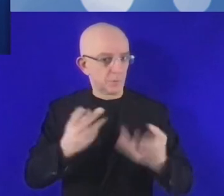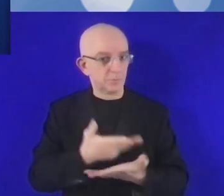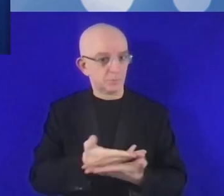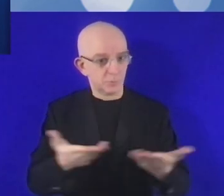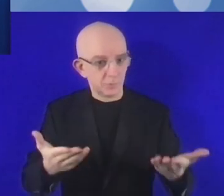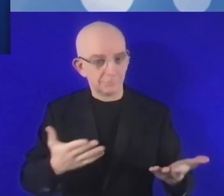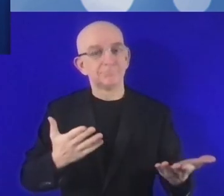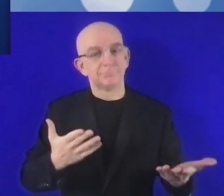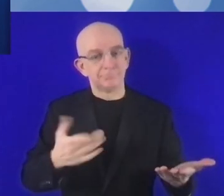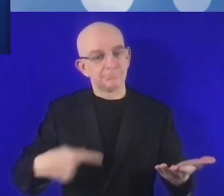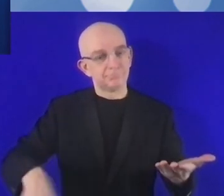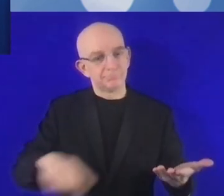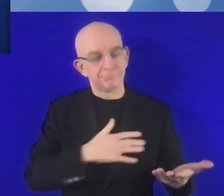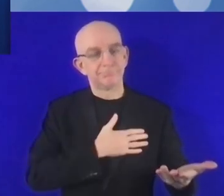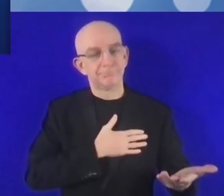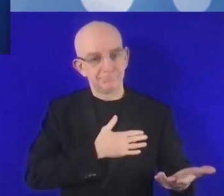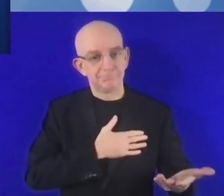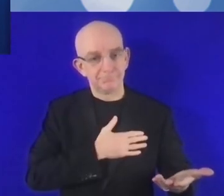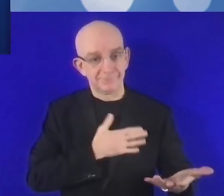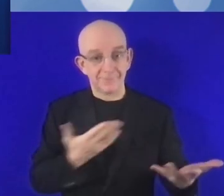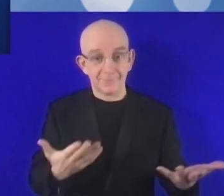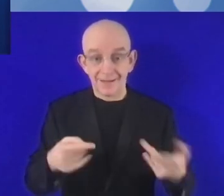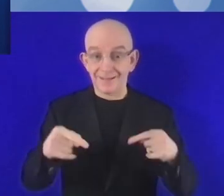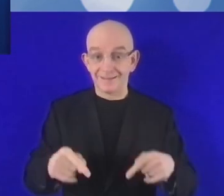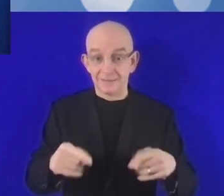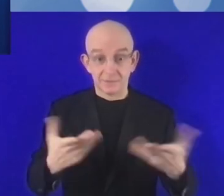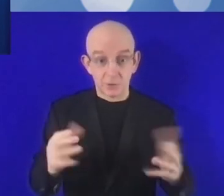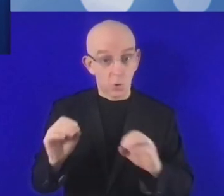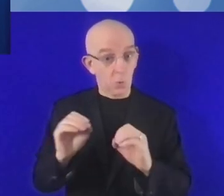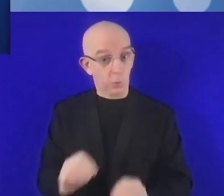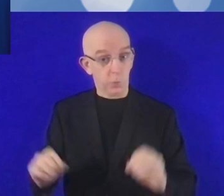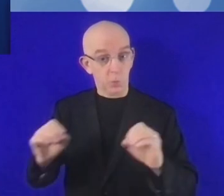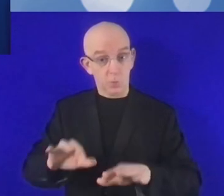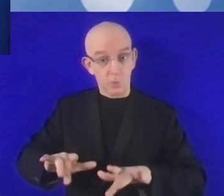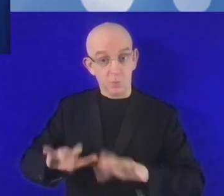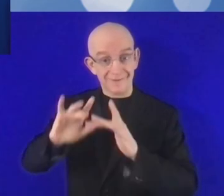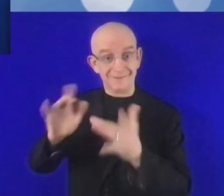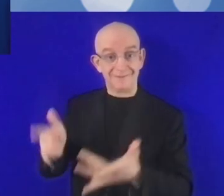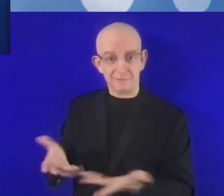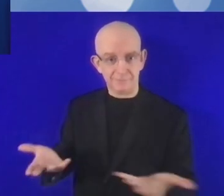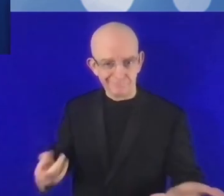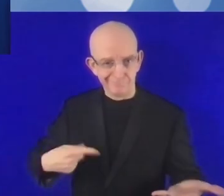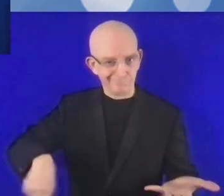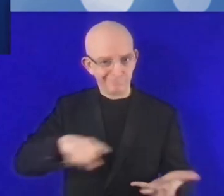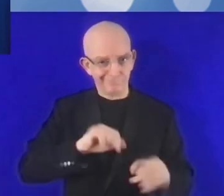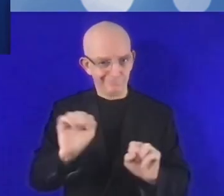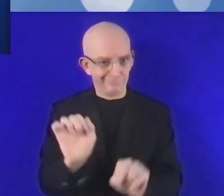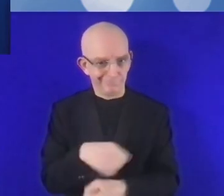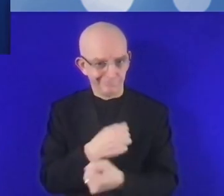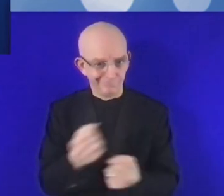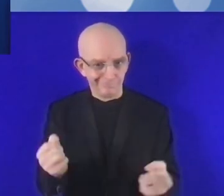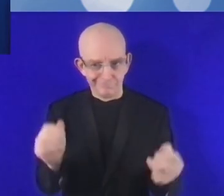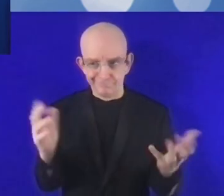существенной является цифровое пространство. Будем честными, без интернета мы не смогли